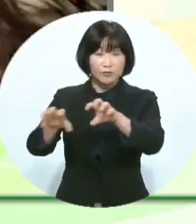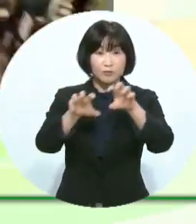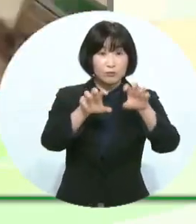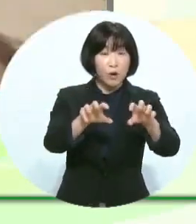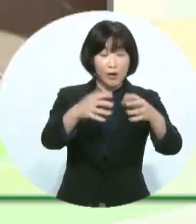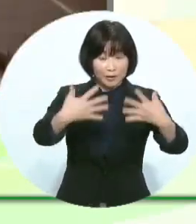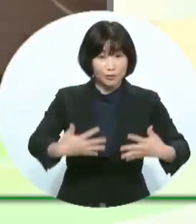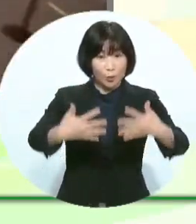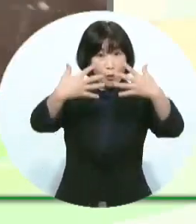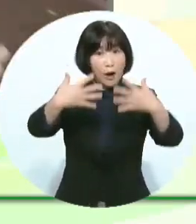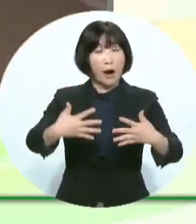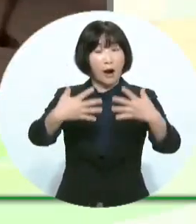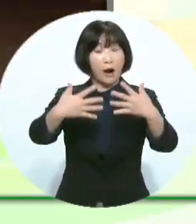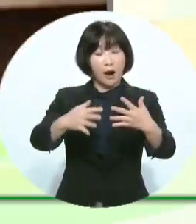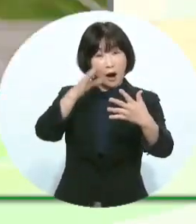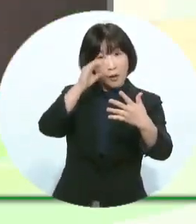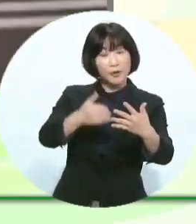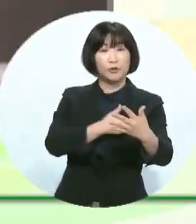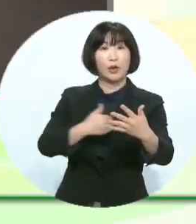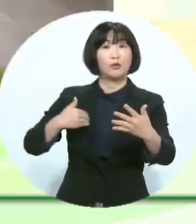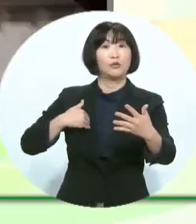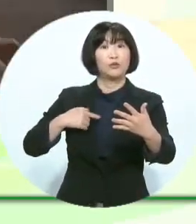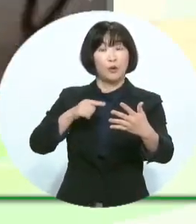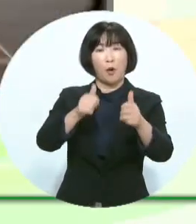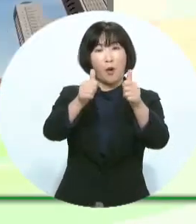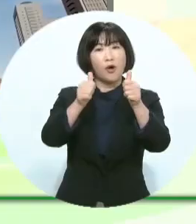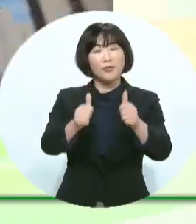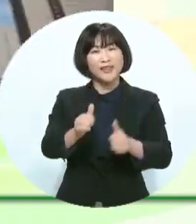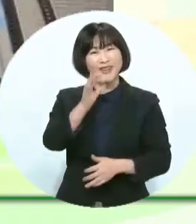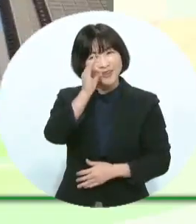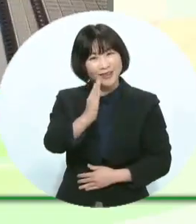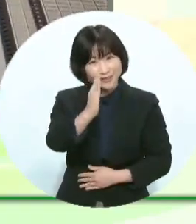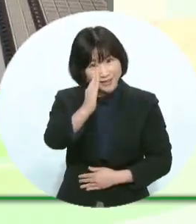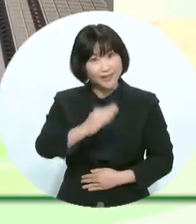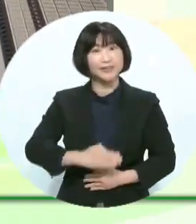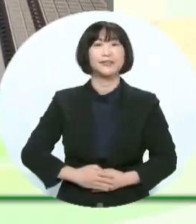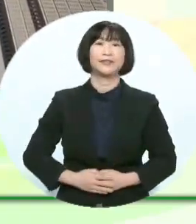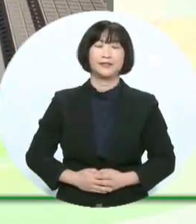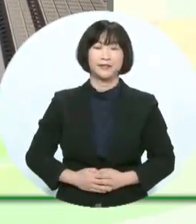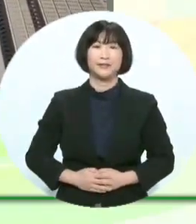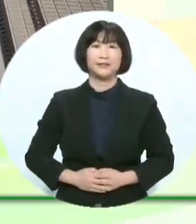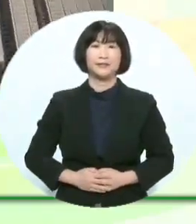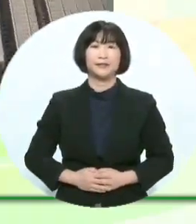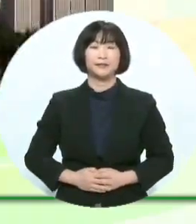。コンソーシアムのホームページから見ることができます。